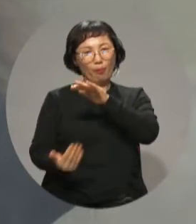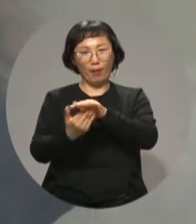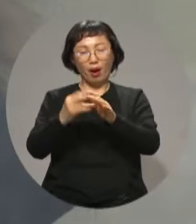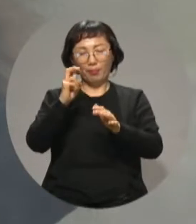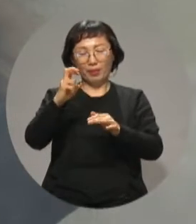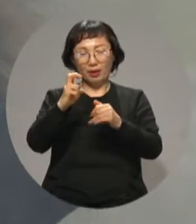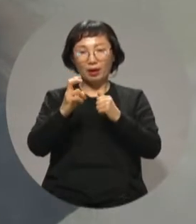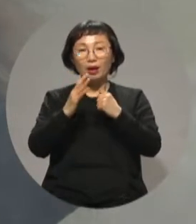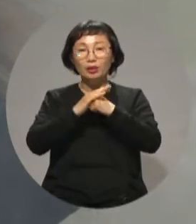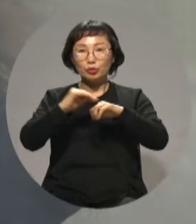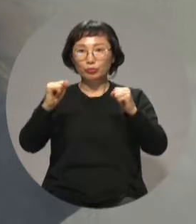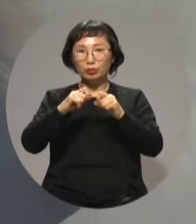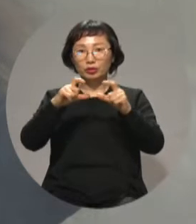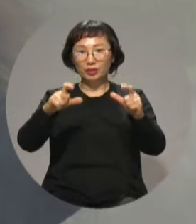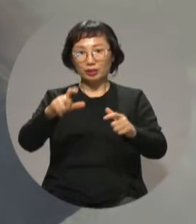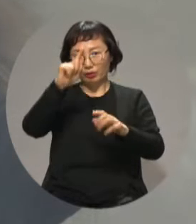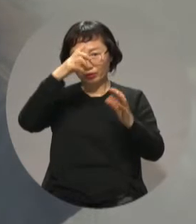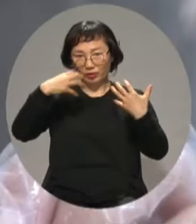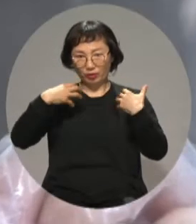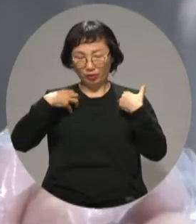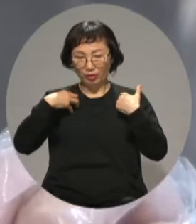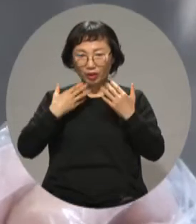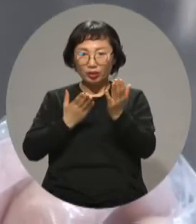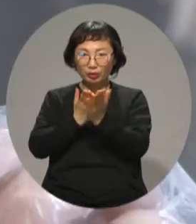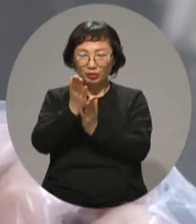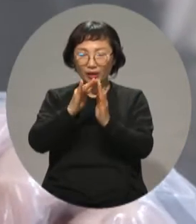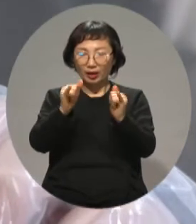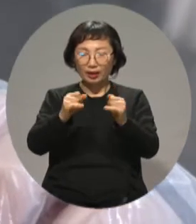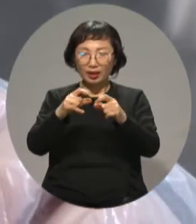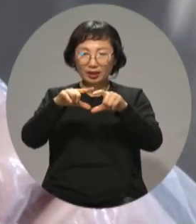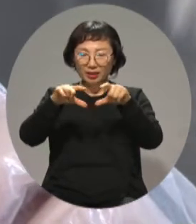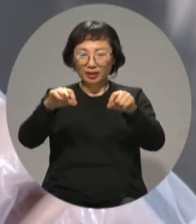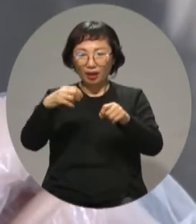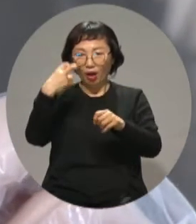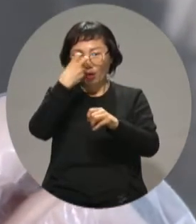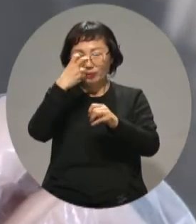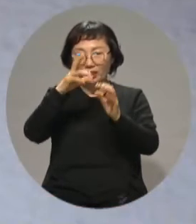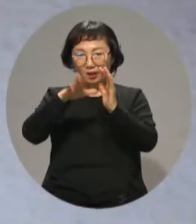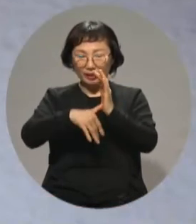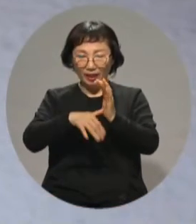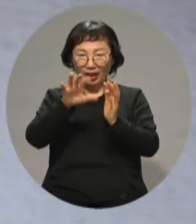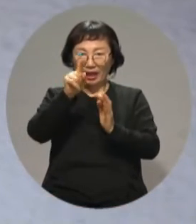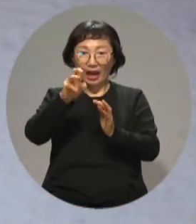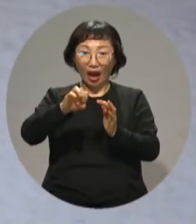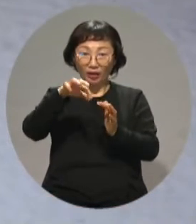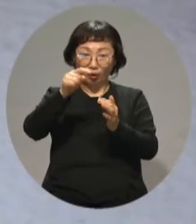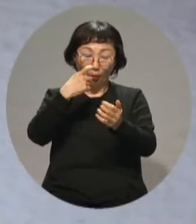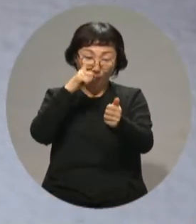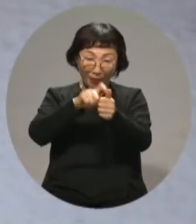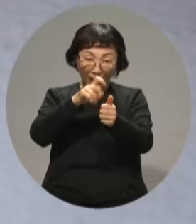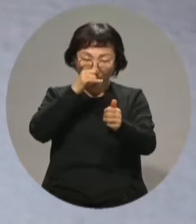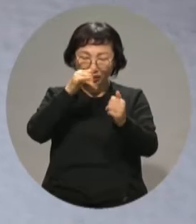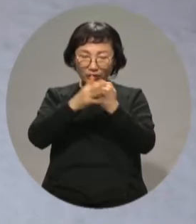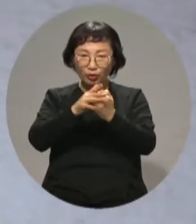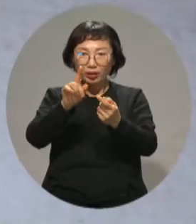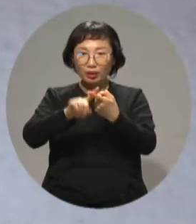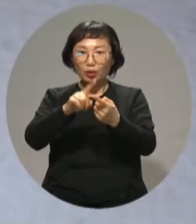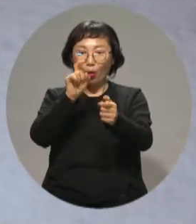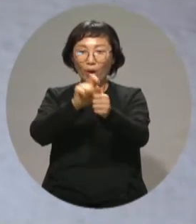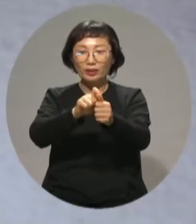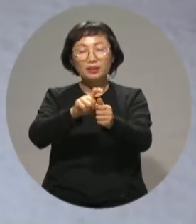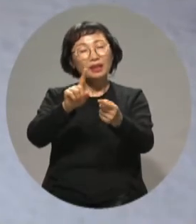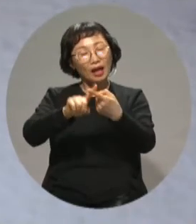전라북도 보건당국은 정부가 전문가 용 신속 항원 검사에서 양성이 나와도 확진 으로 분류하는 방안을 논의 중 이라며